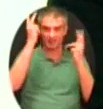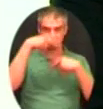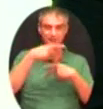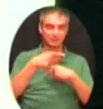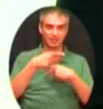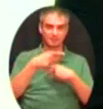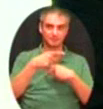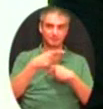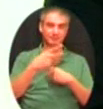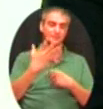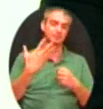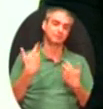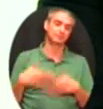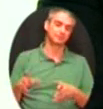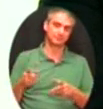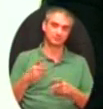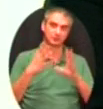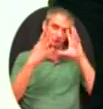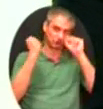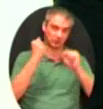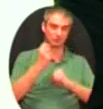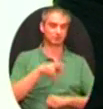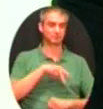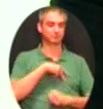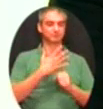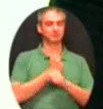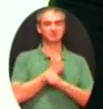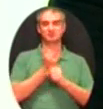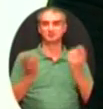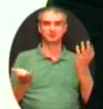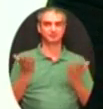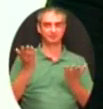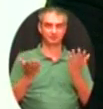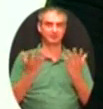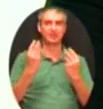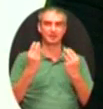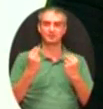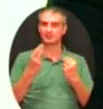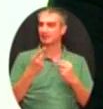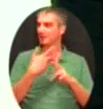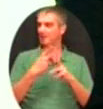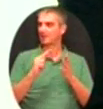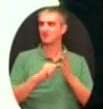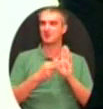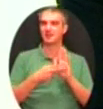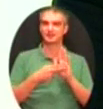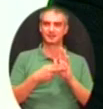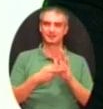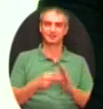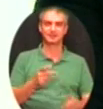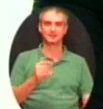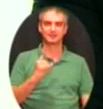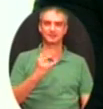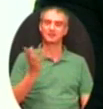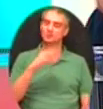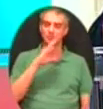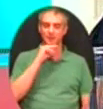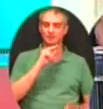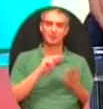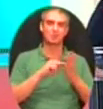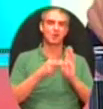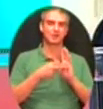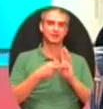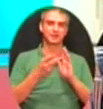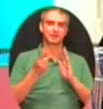הזה תרש, בשגרירות זה יהיה צלש, ולכן אנחנו נראה פה הרבה ראש הממשלה. אתה רק עם הפוליטיקה. כן, טוב, אתה צודק. אז בוא נלך